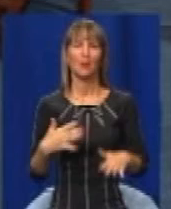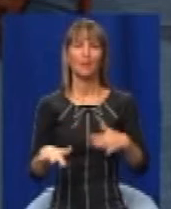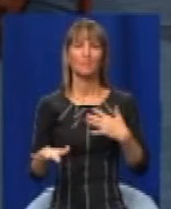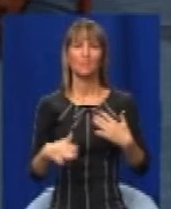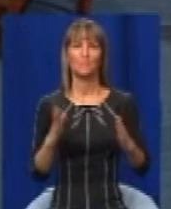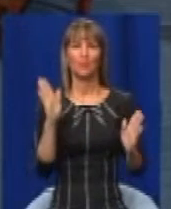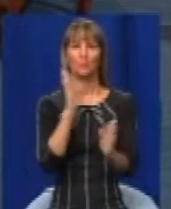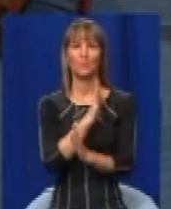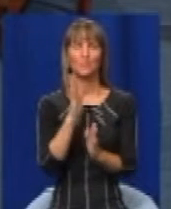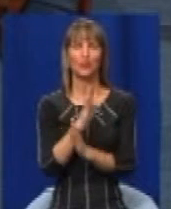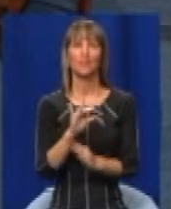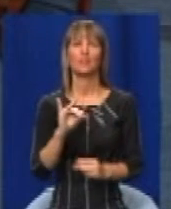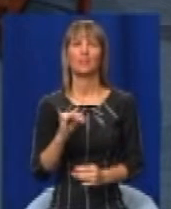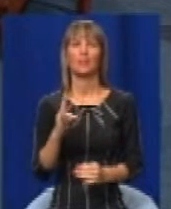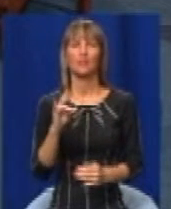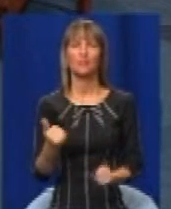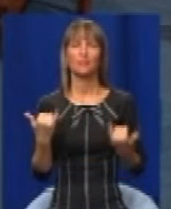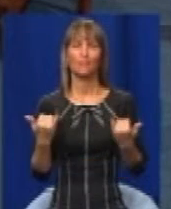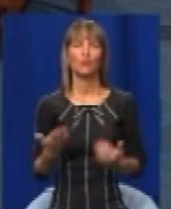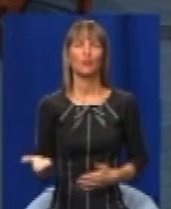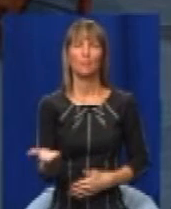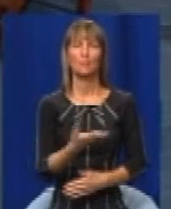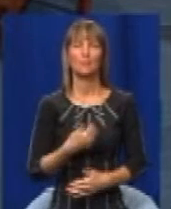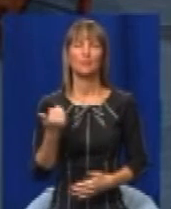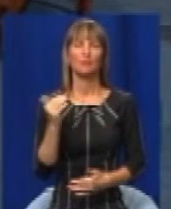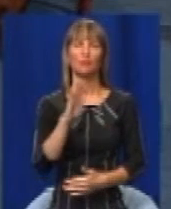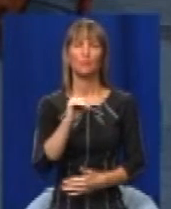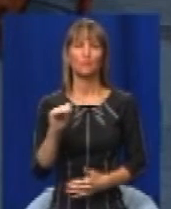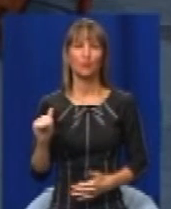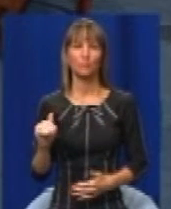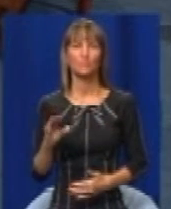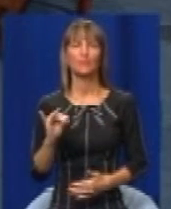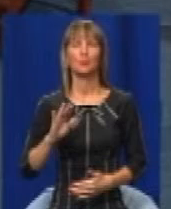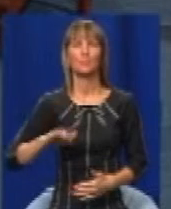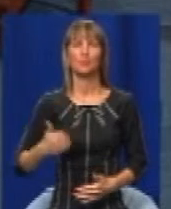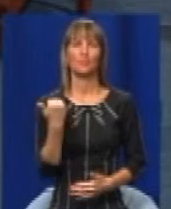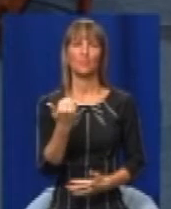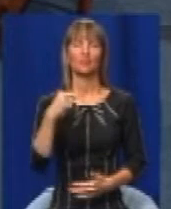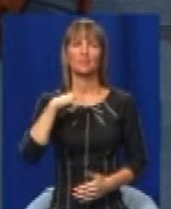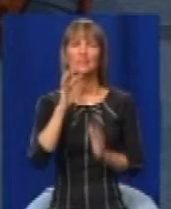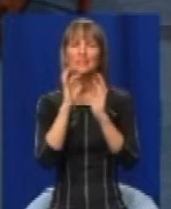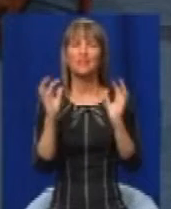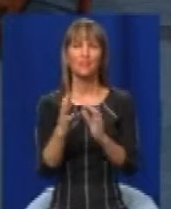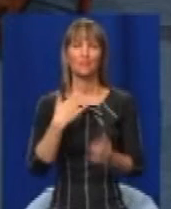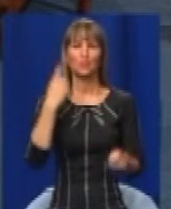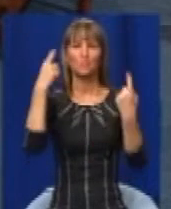розслаблюючій атмосфері. Ну, а на сьогодні ми з вами прощаємося. Хай ваш настрій зігріє наш